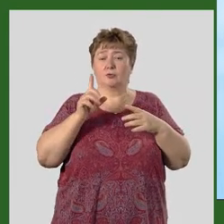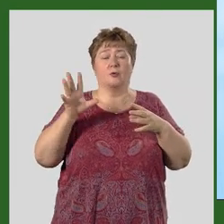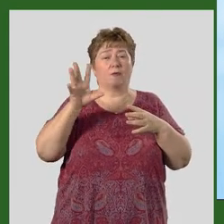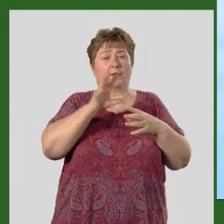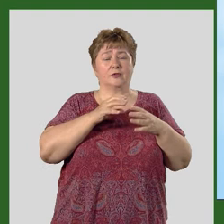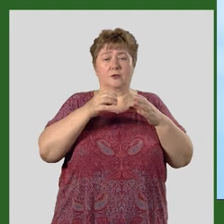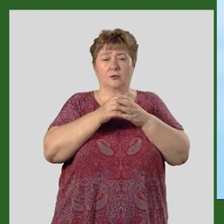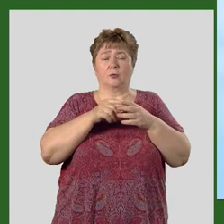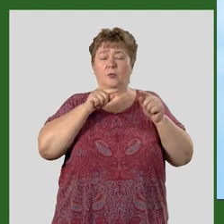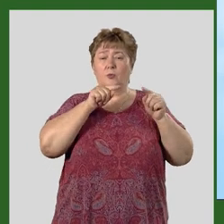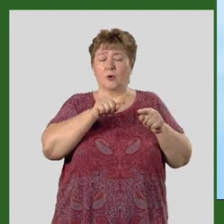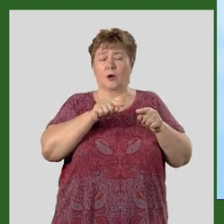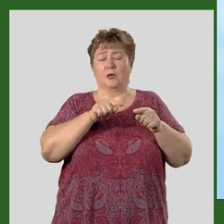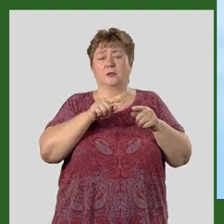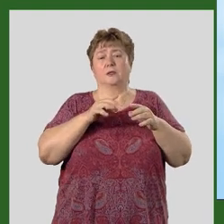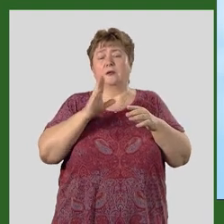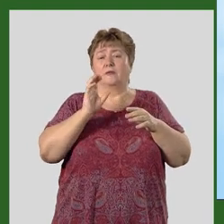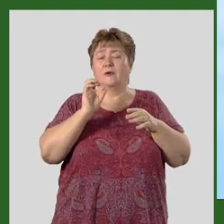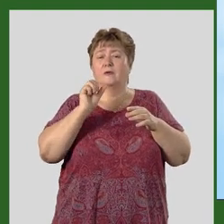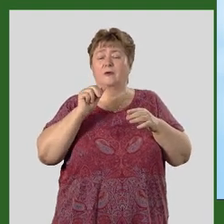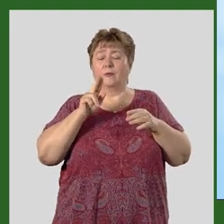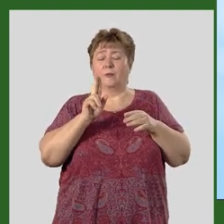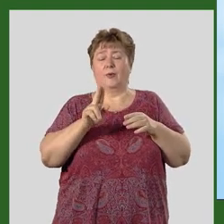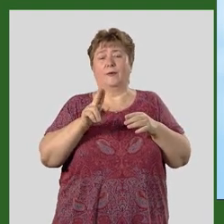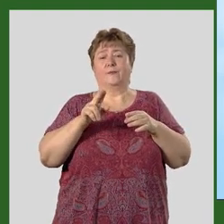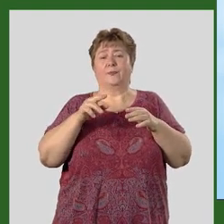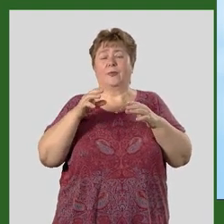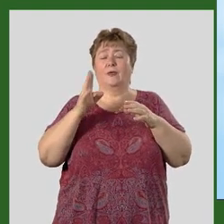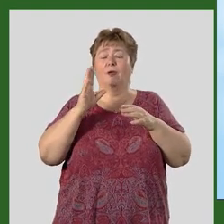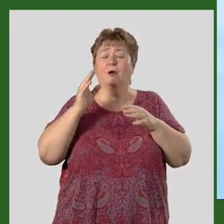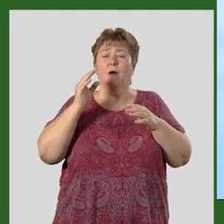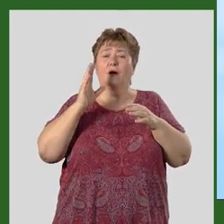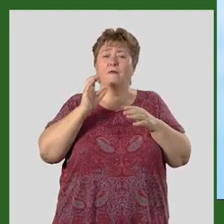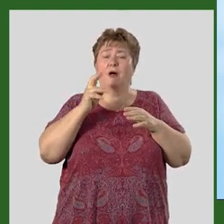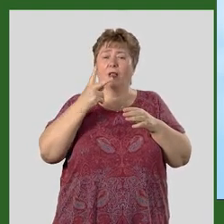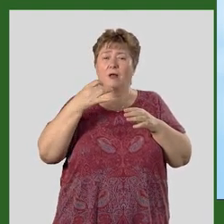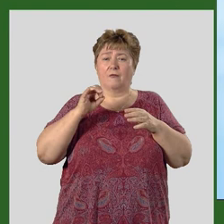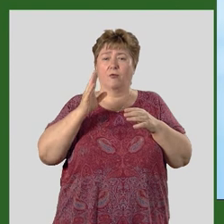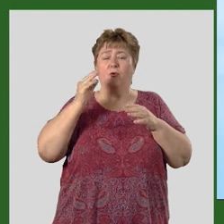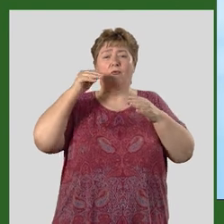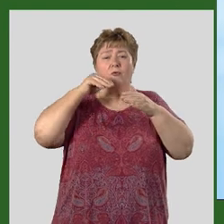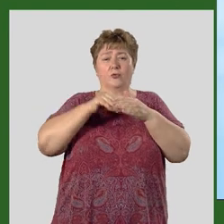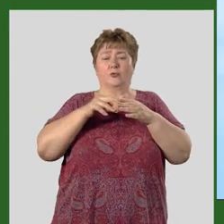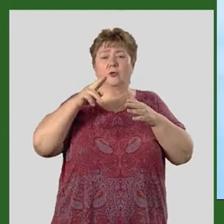группах указаны показатели ВВП – валовой внутренний продукт.